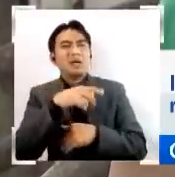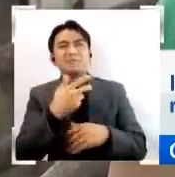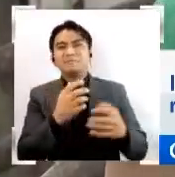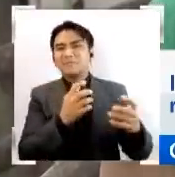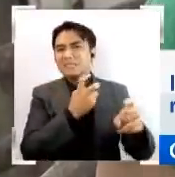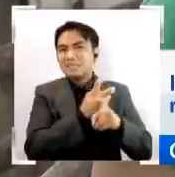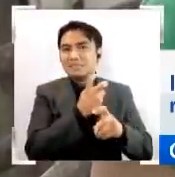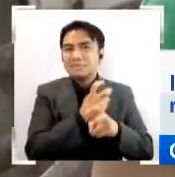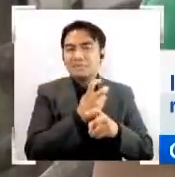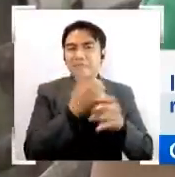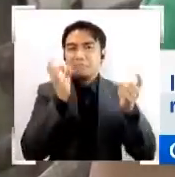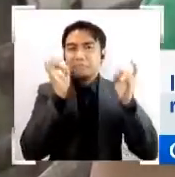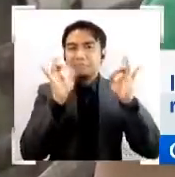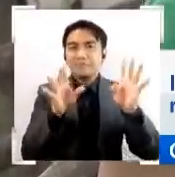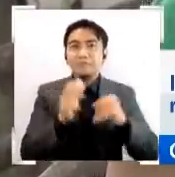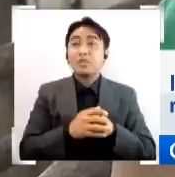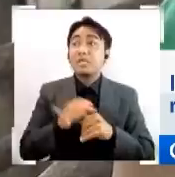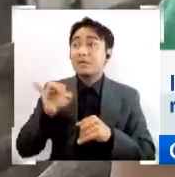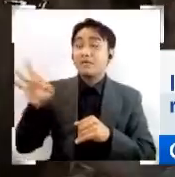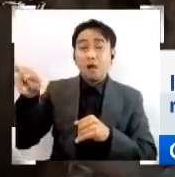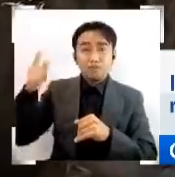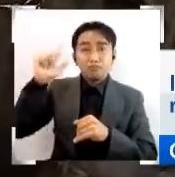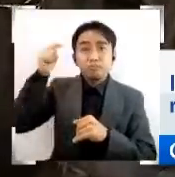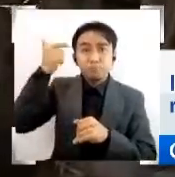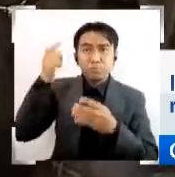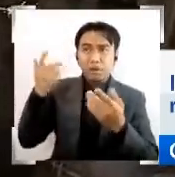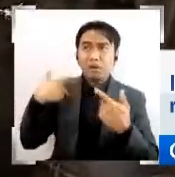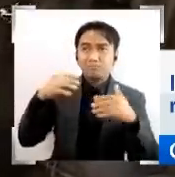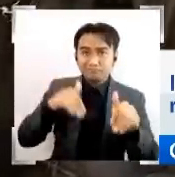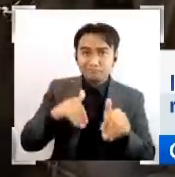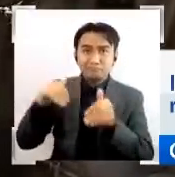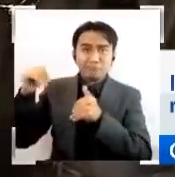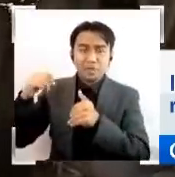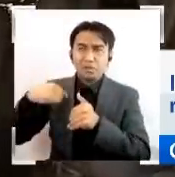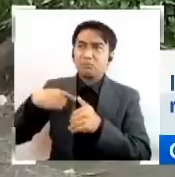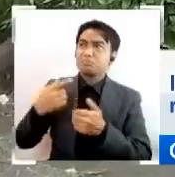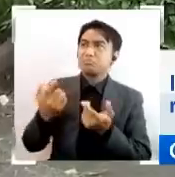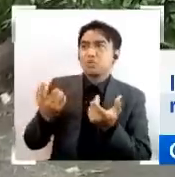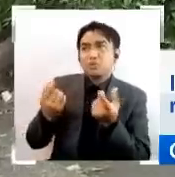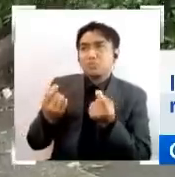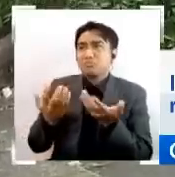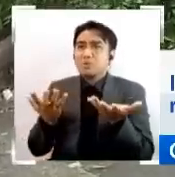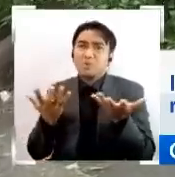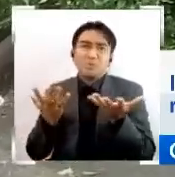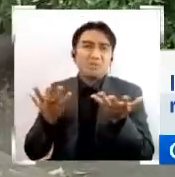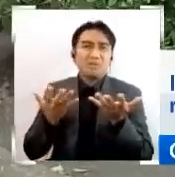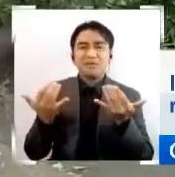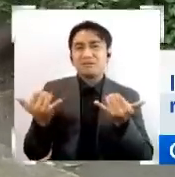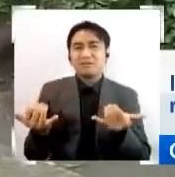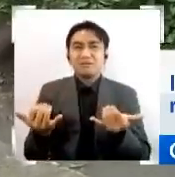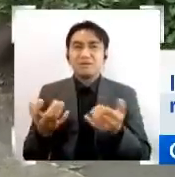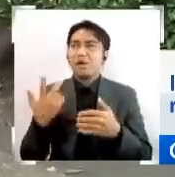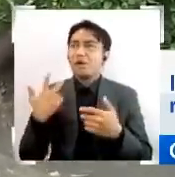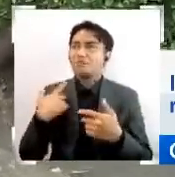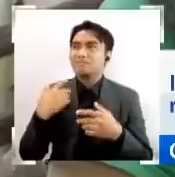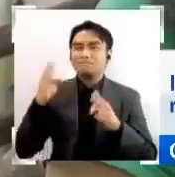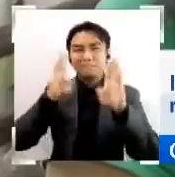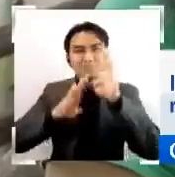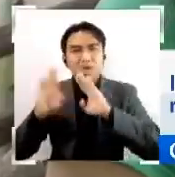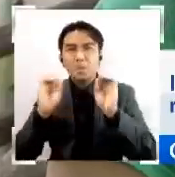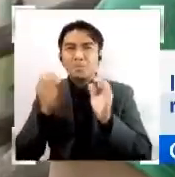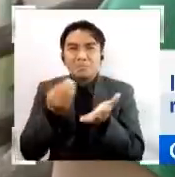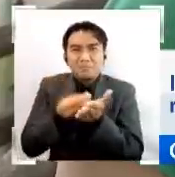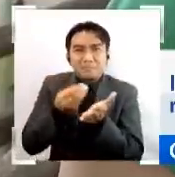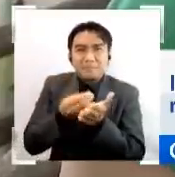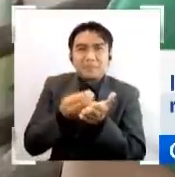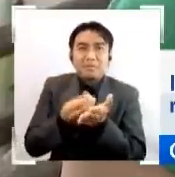mayroon silang ipagkaloob sa amin na lilikasan. Sa ngayon po, wala kaming malilipatan dahil krisis ngayon. Wala din tayong perang hawak na maganap